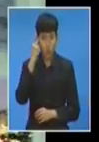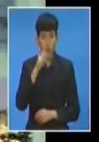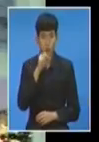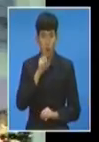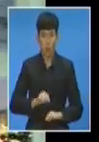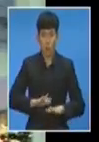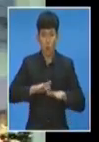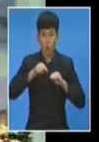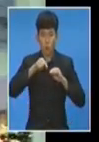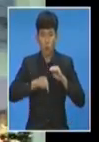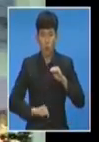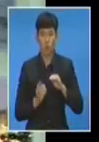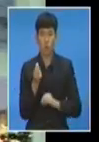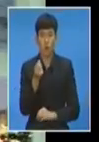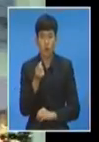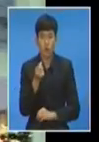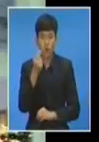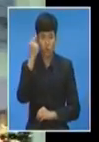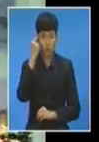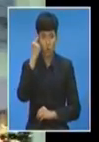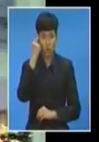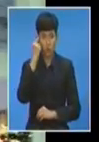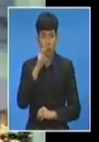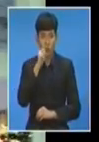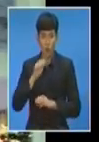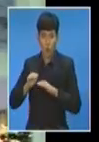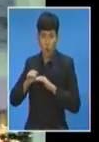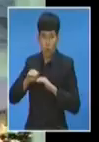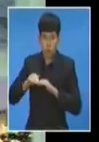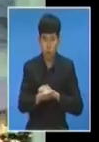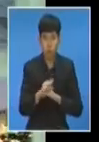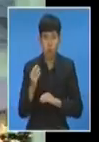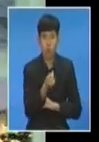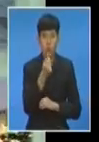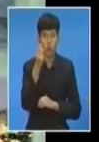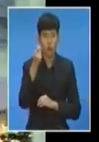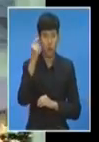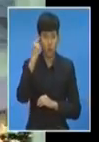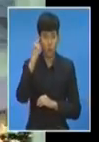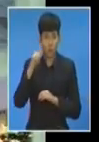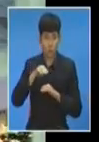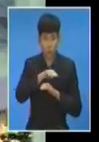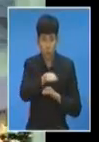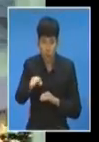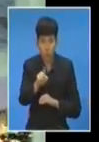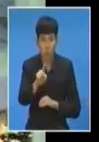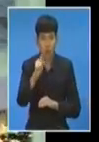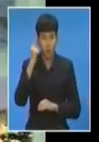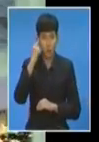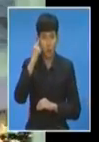หร่น้ำไหลด้วยความเร็วเท่าไหร่มีทิศทางจะไปที่ไหนเรารู้ห